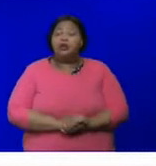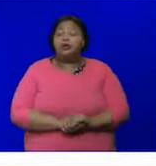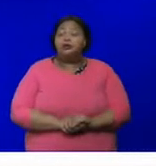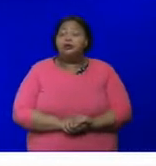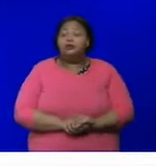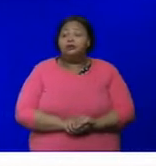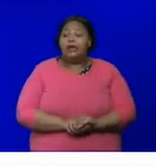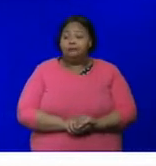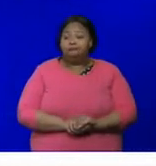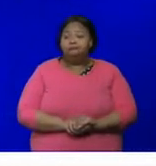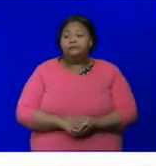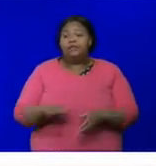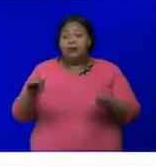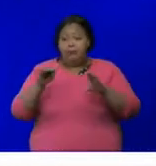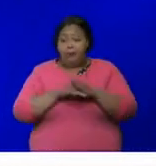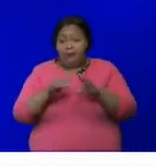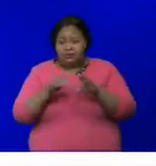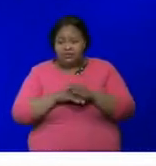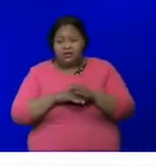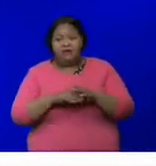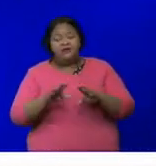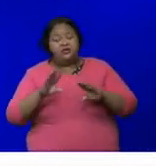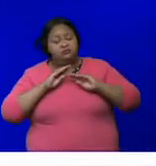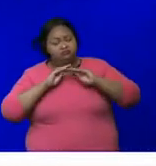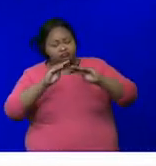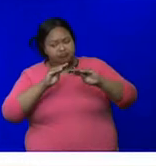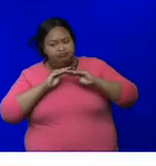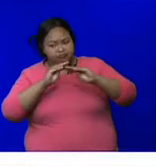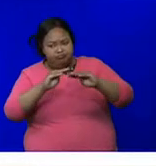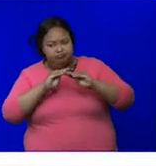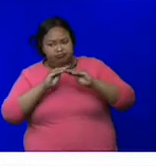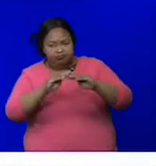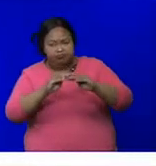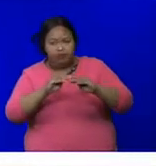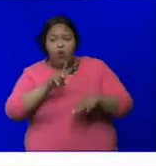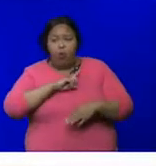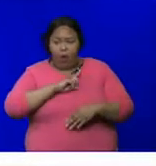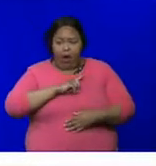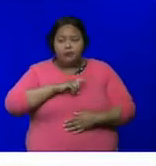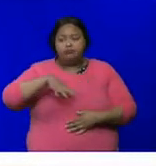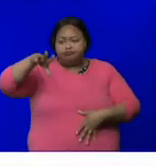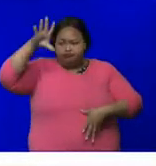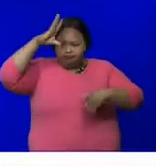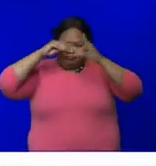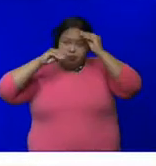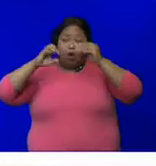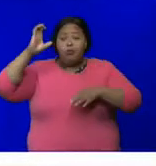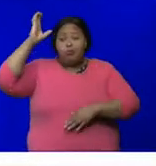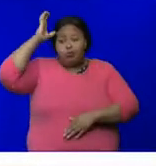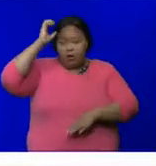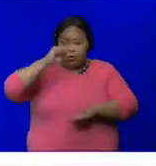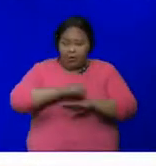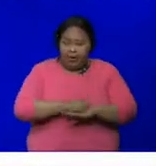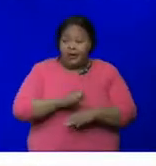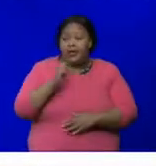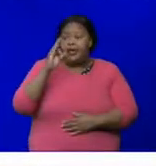siyafundziseka. Kwekuthi nasihlangene kusho ukuthini nekwekuthi ke labo labasebuholini baletho inhlangano kubhekeke ukuthi bende njani